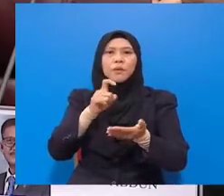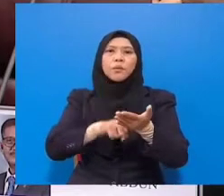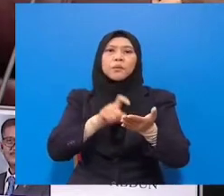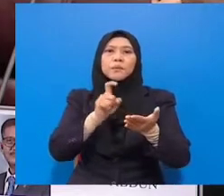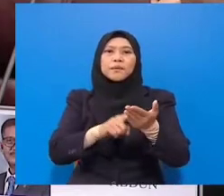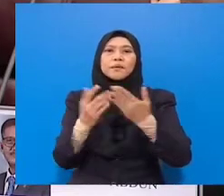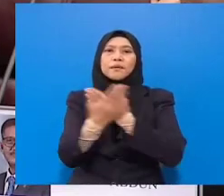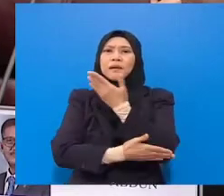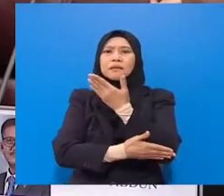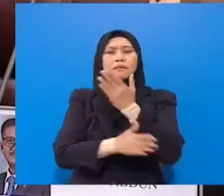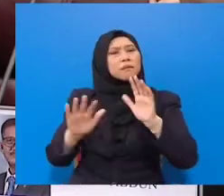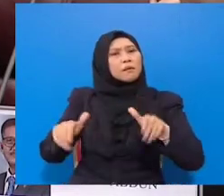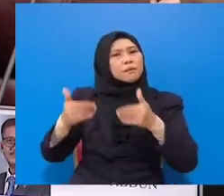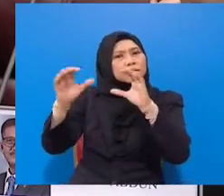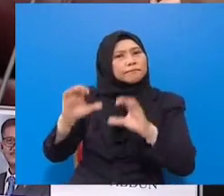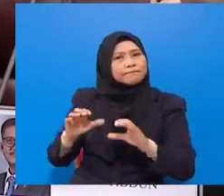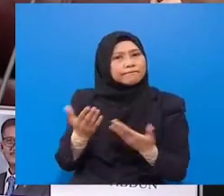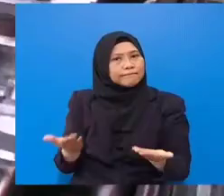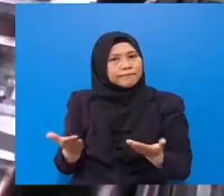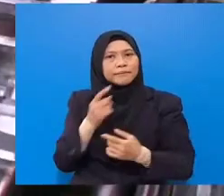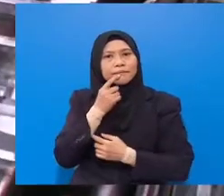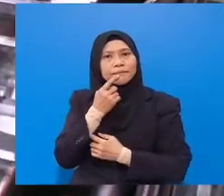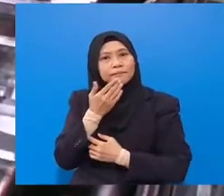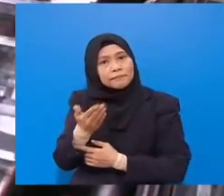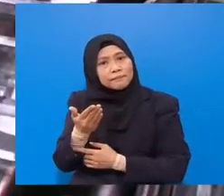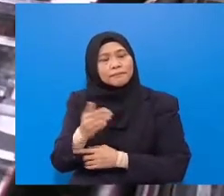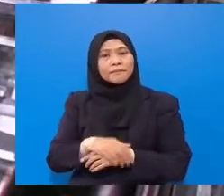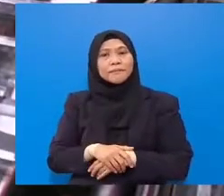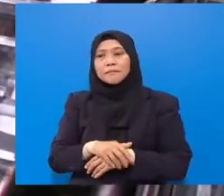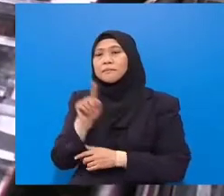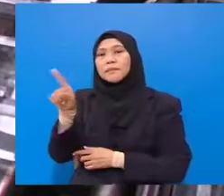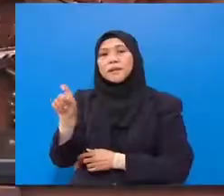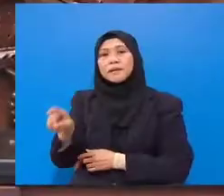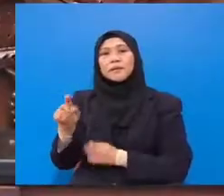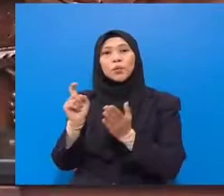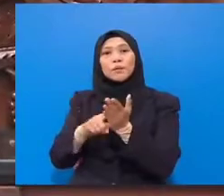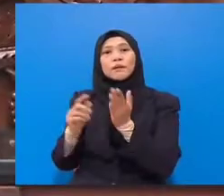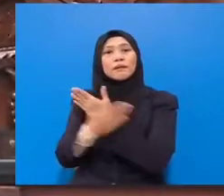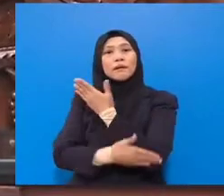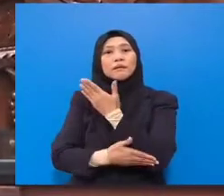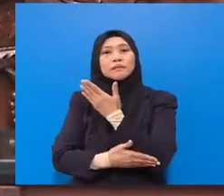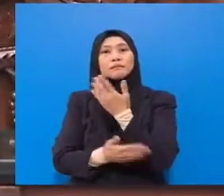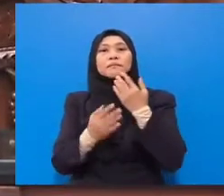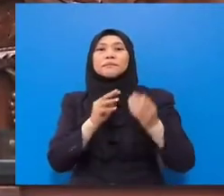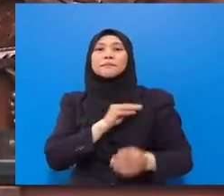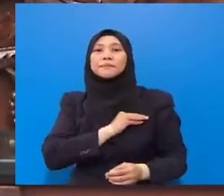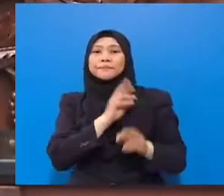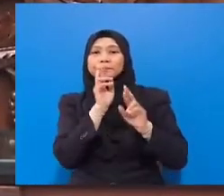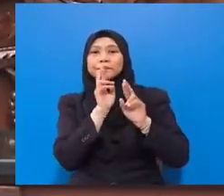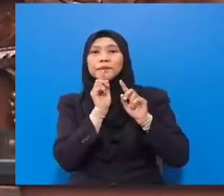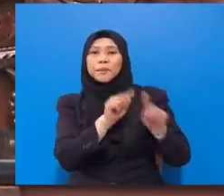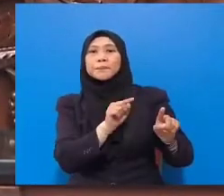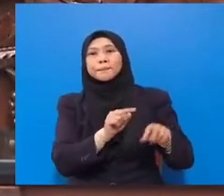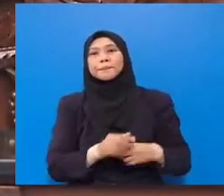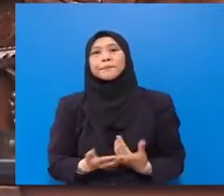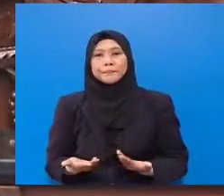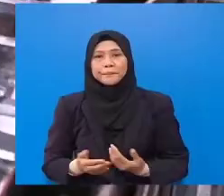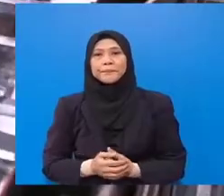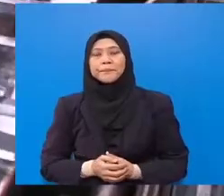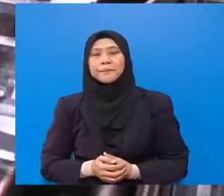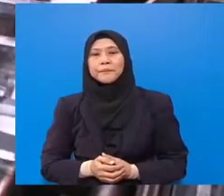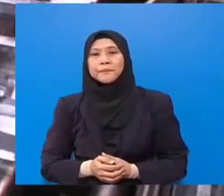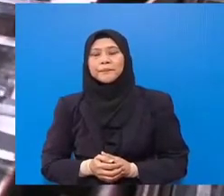masih Hai beliau bertanya hutang negara yang maha menteri MP3